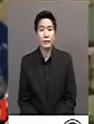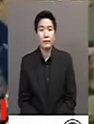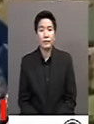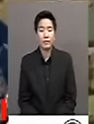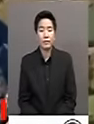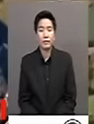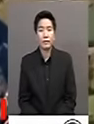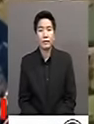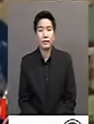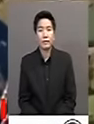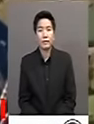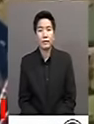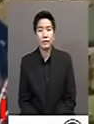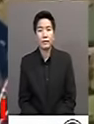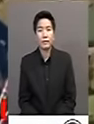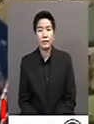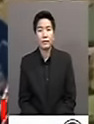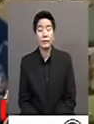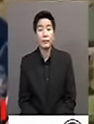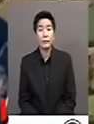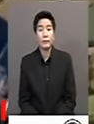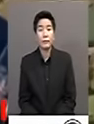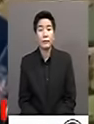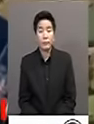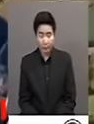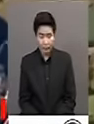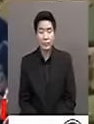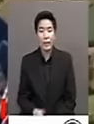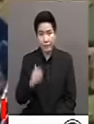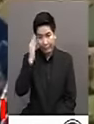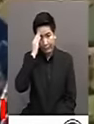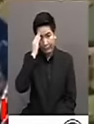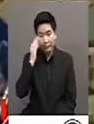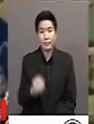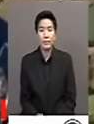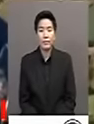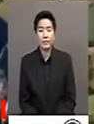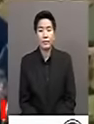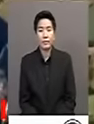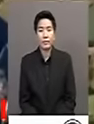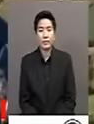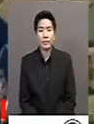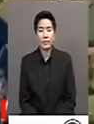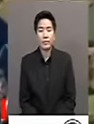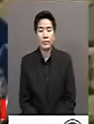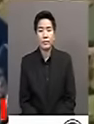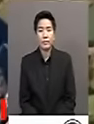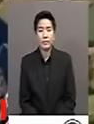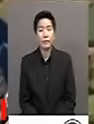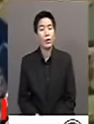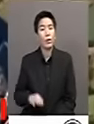ทีนี้ได้ทราบข่าวเรื่องการรื้อรีสอร์ทต้องไหมคะ ทราบค่ะ อ ัน นี้รู้สึกไงบ้างกับการรื้อรีสอร์ท